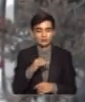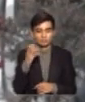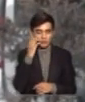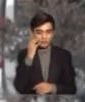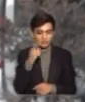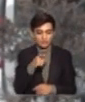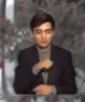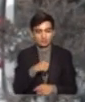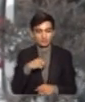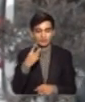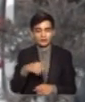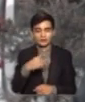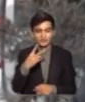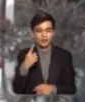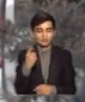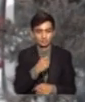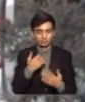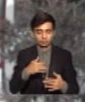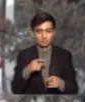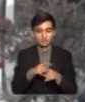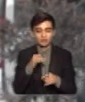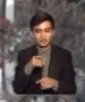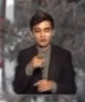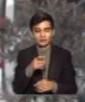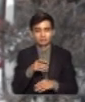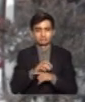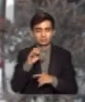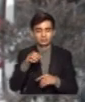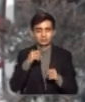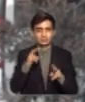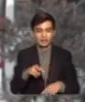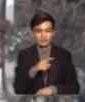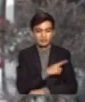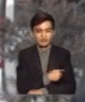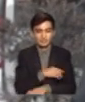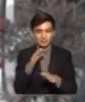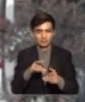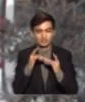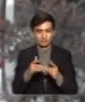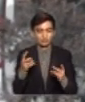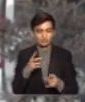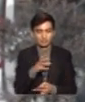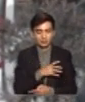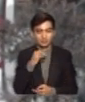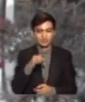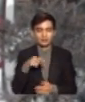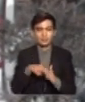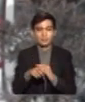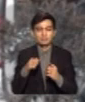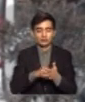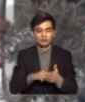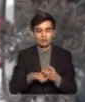жүкті, яғни 22 апта, оны Бейнеу аудандық орталықтандырылған ауруханаға жатқызуға тура келді, себебі алдағы